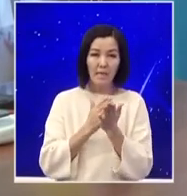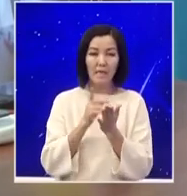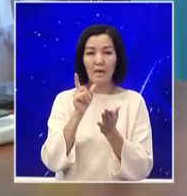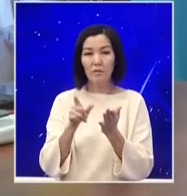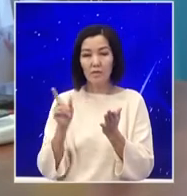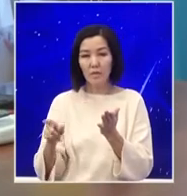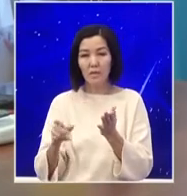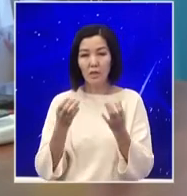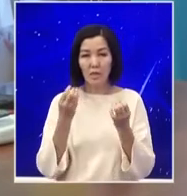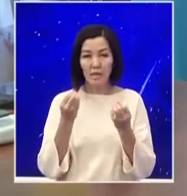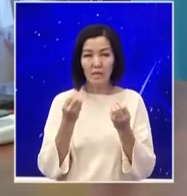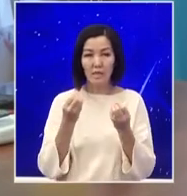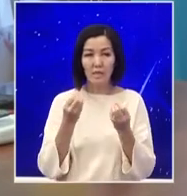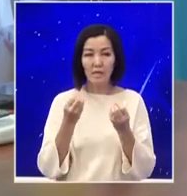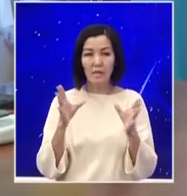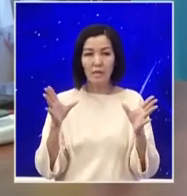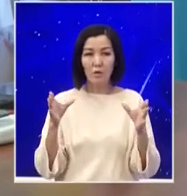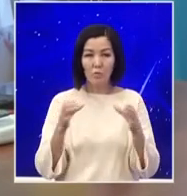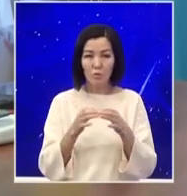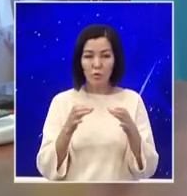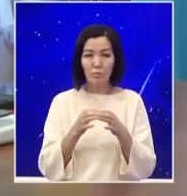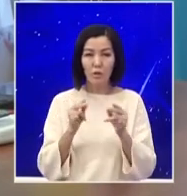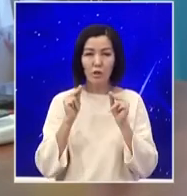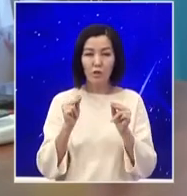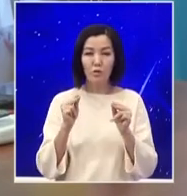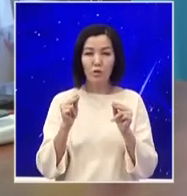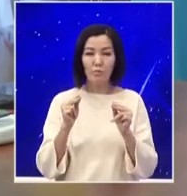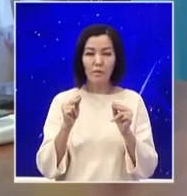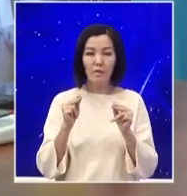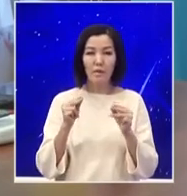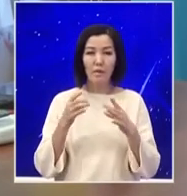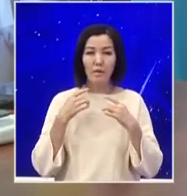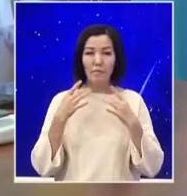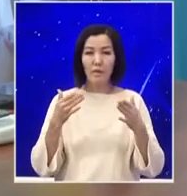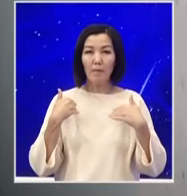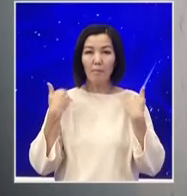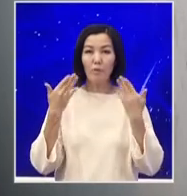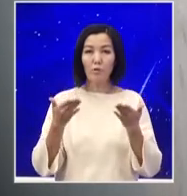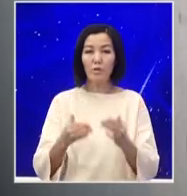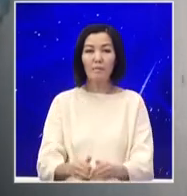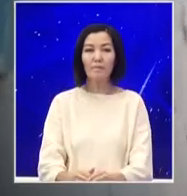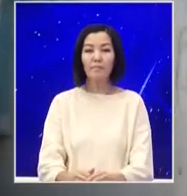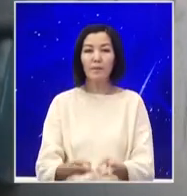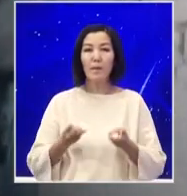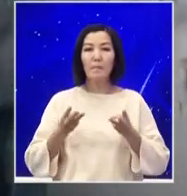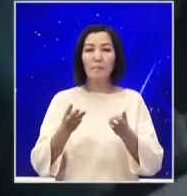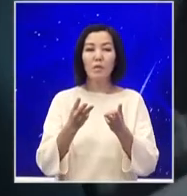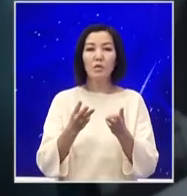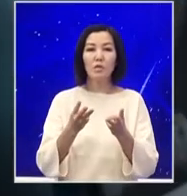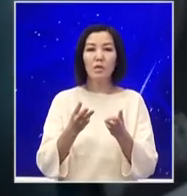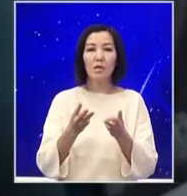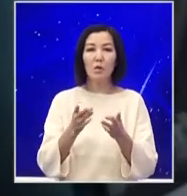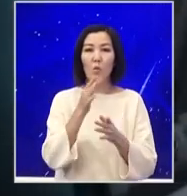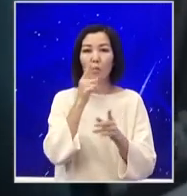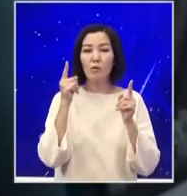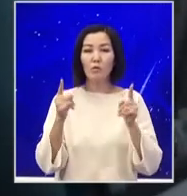ардагерлерді және әріптестерді шын жүректен кәсіптік мерекесімен құттықтағым келеді. Пеш жағу маусымы сақтықта аса қажет